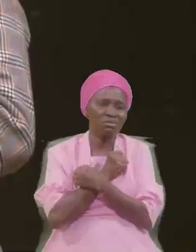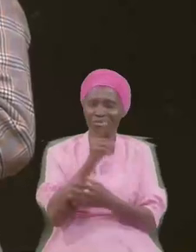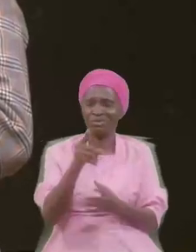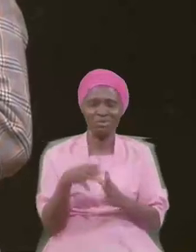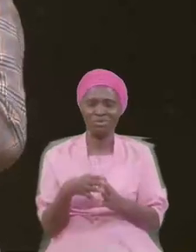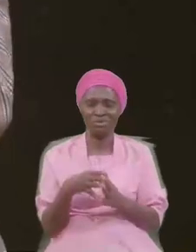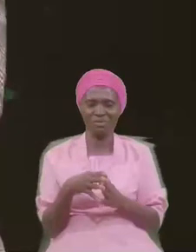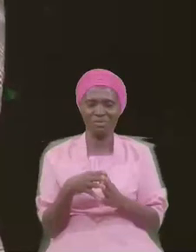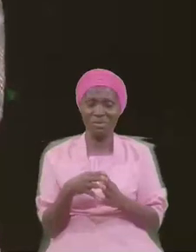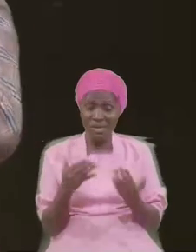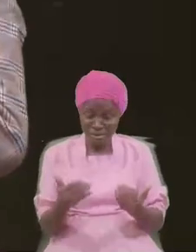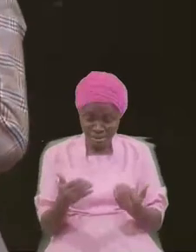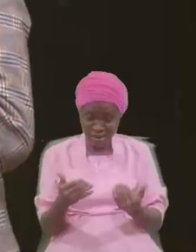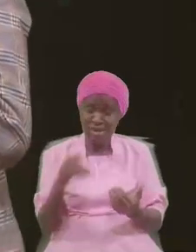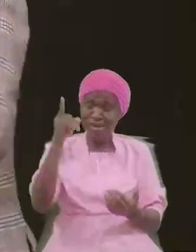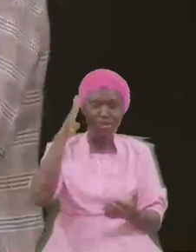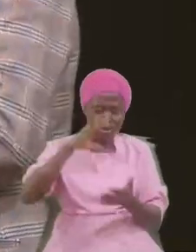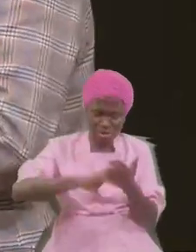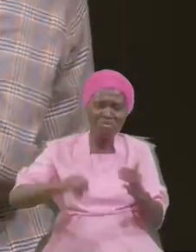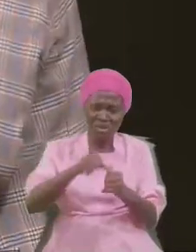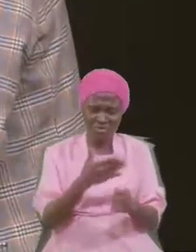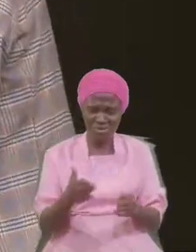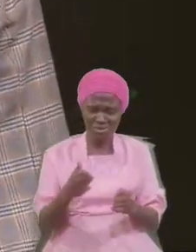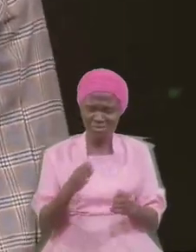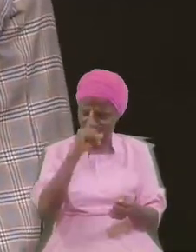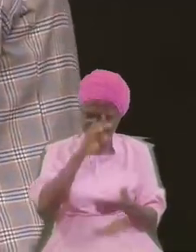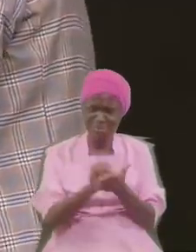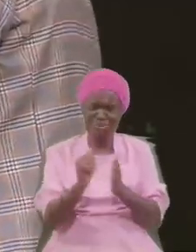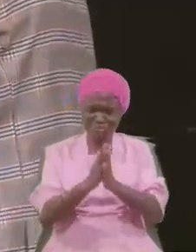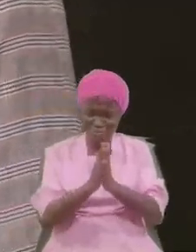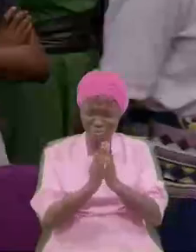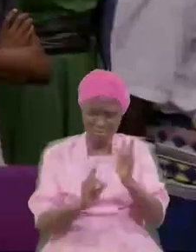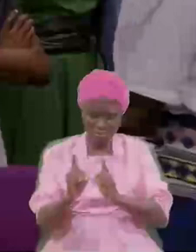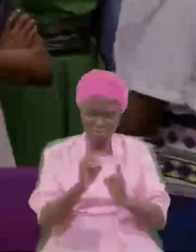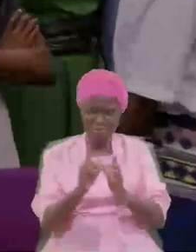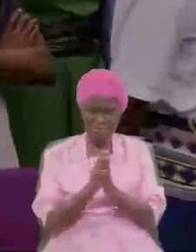soir, il va ôter tout de votre vie.